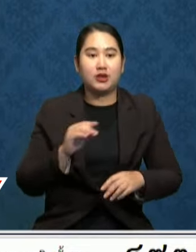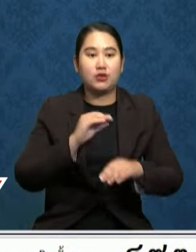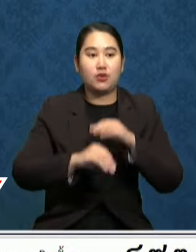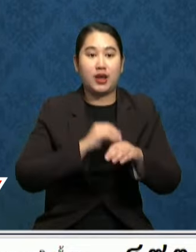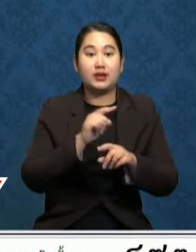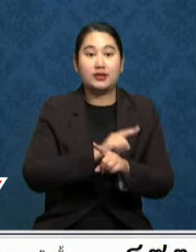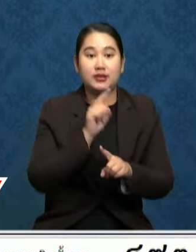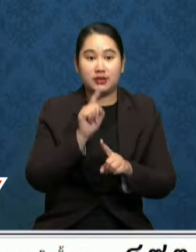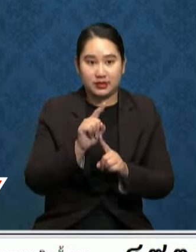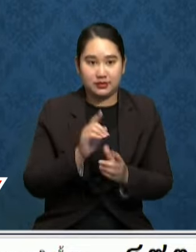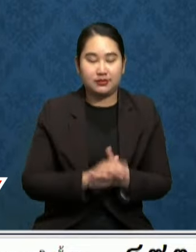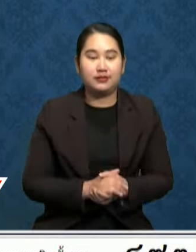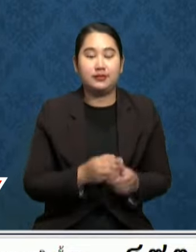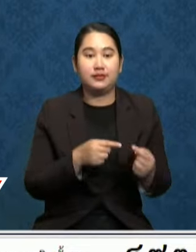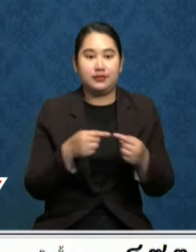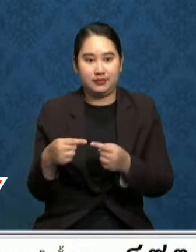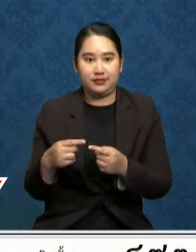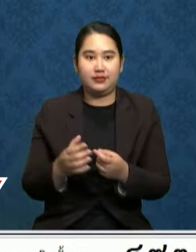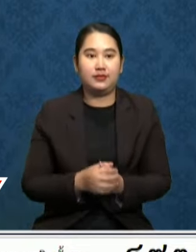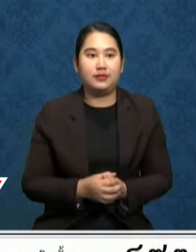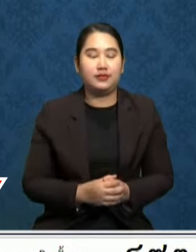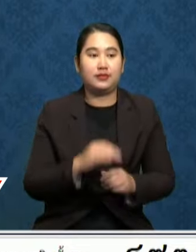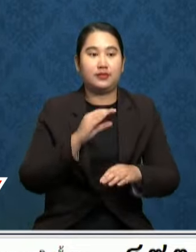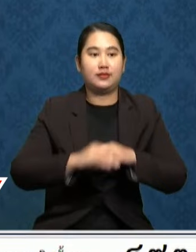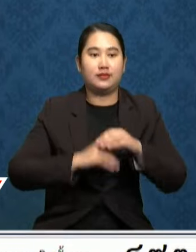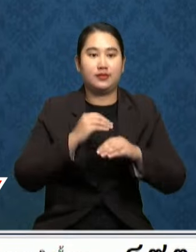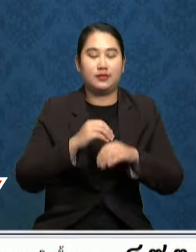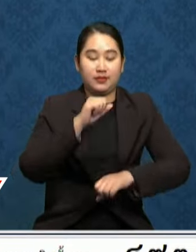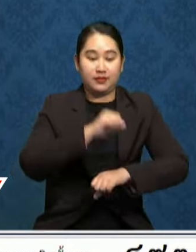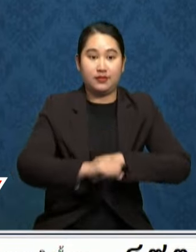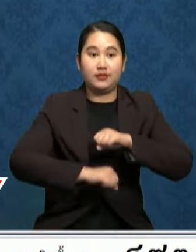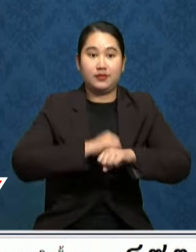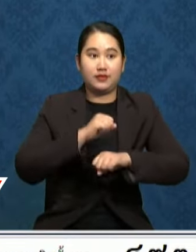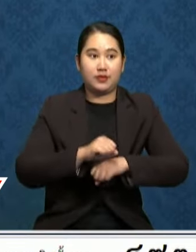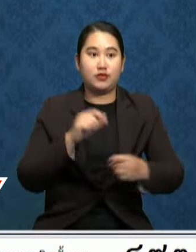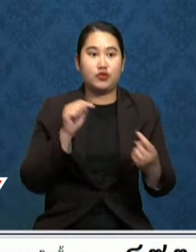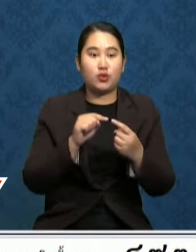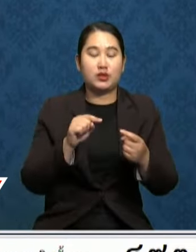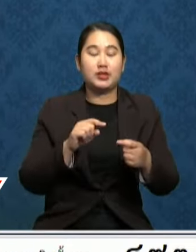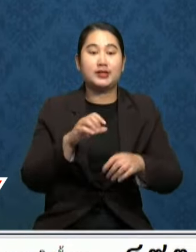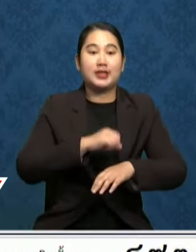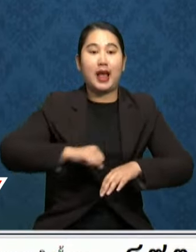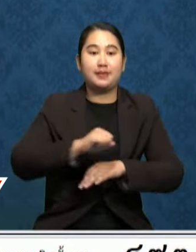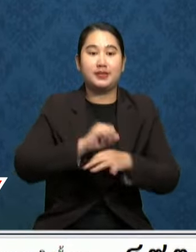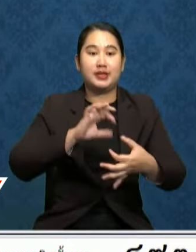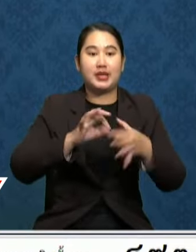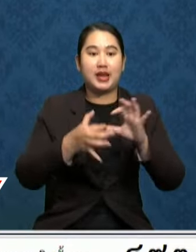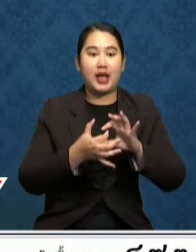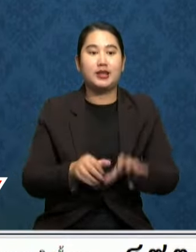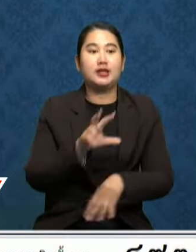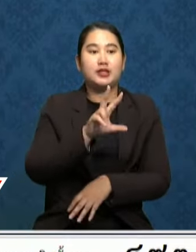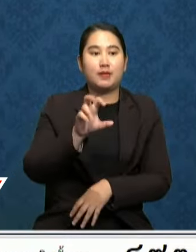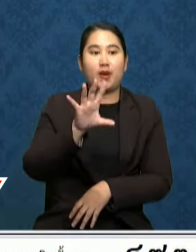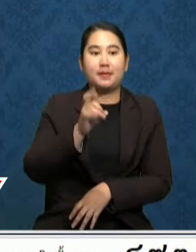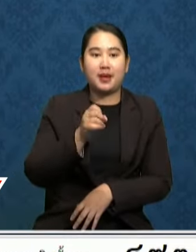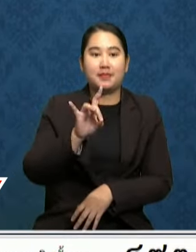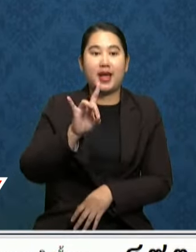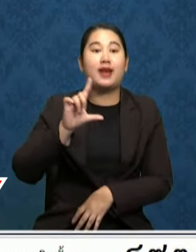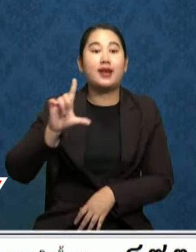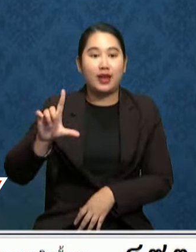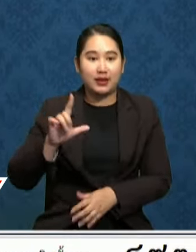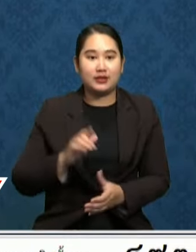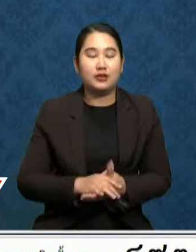ครงการต่้างอาคารกีรา 388 ล้าน